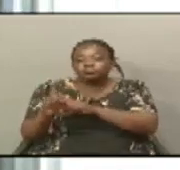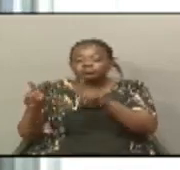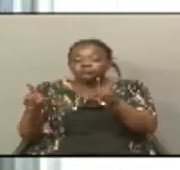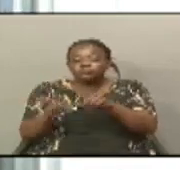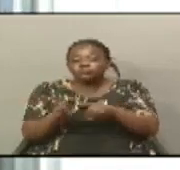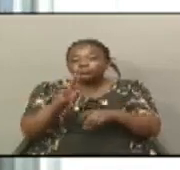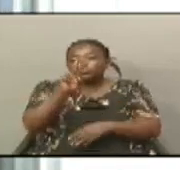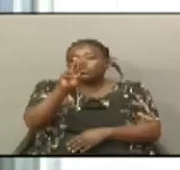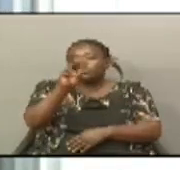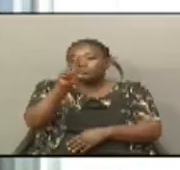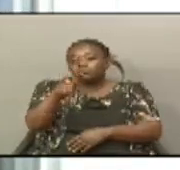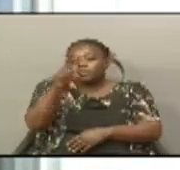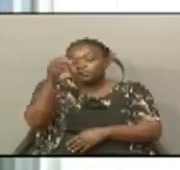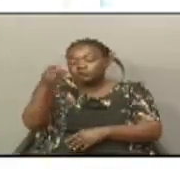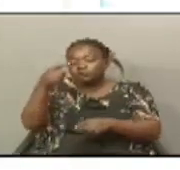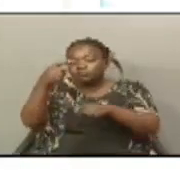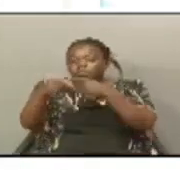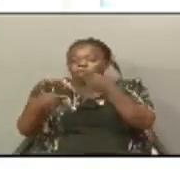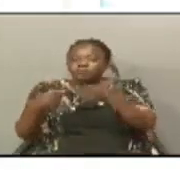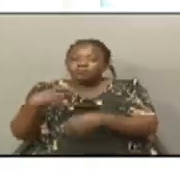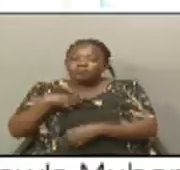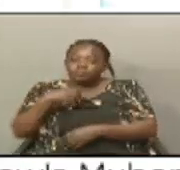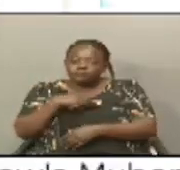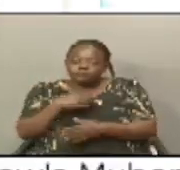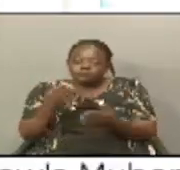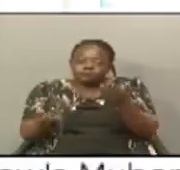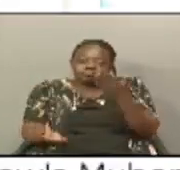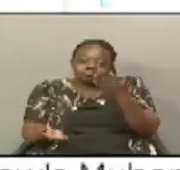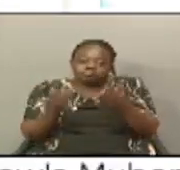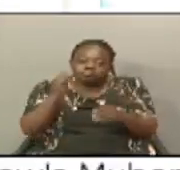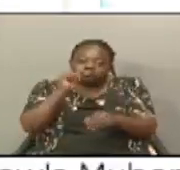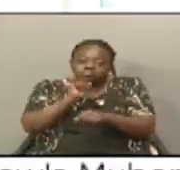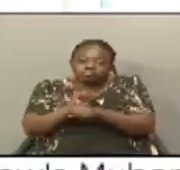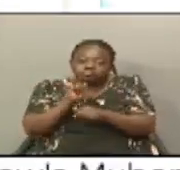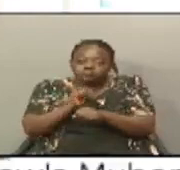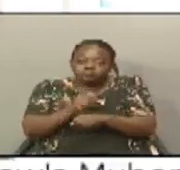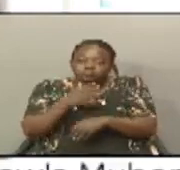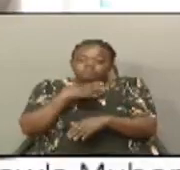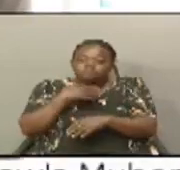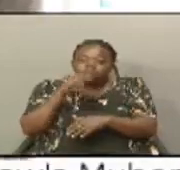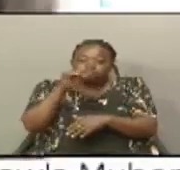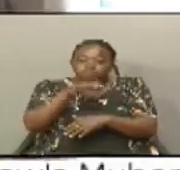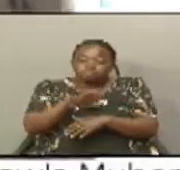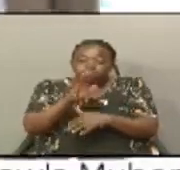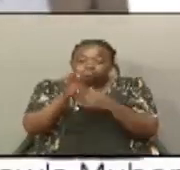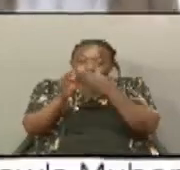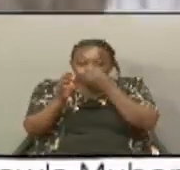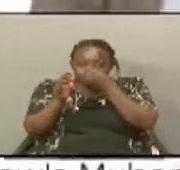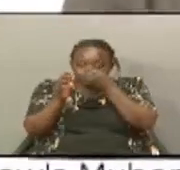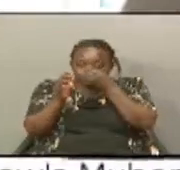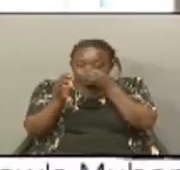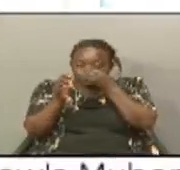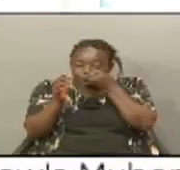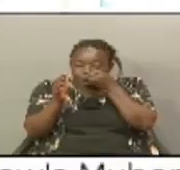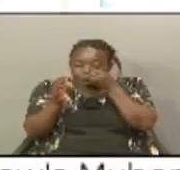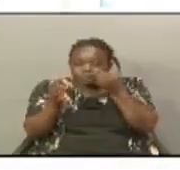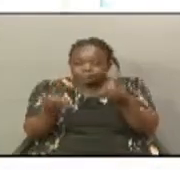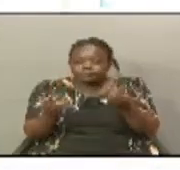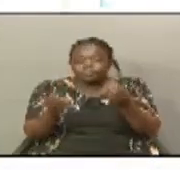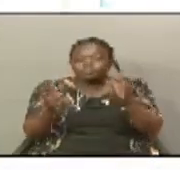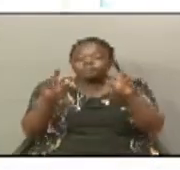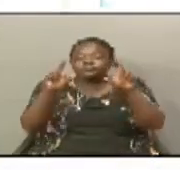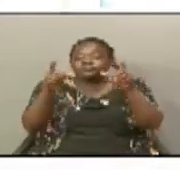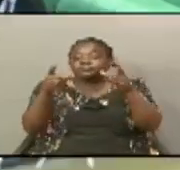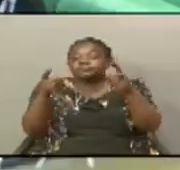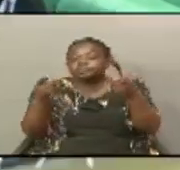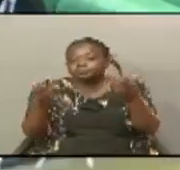UPDF. Bongera amaje. Obo liya umlimo gulabika gweta gukongera muamani. Ukulama anti, babe irabuli indale,